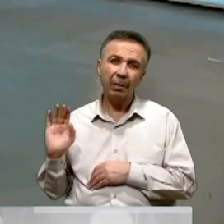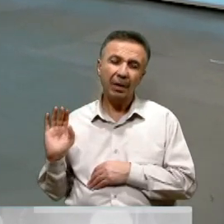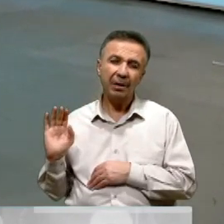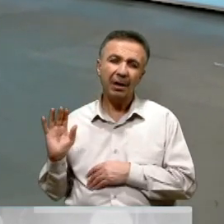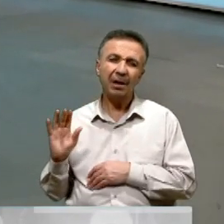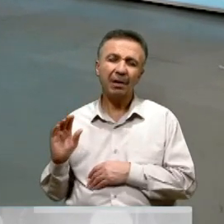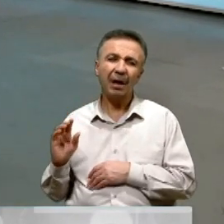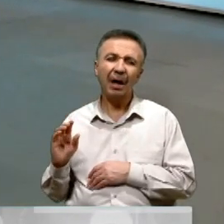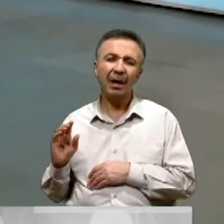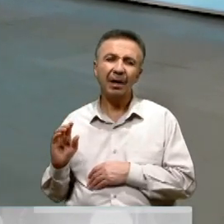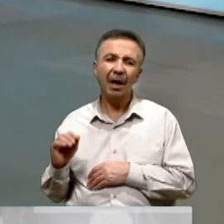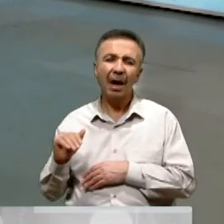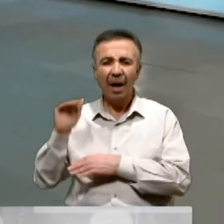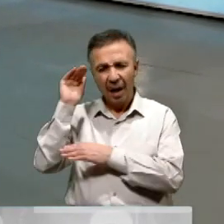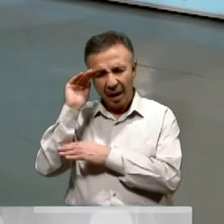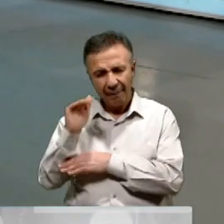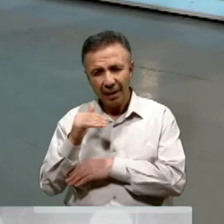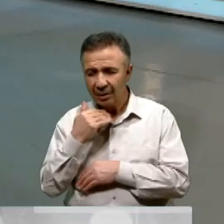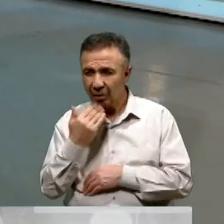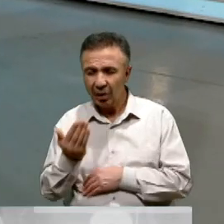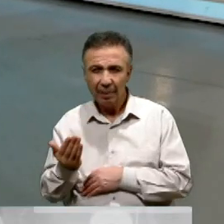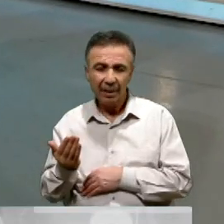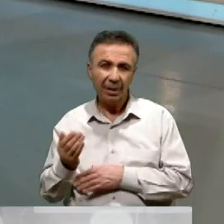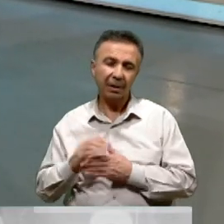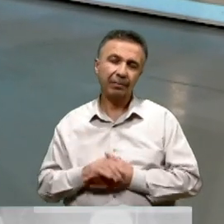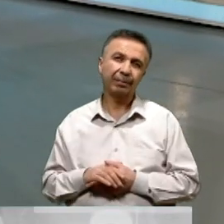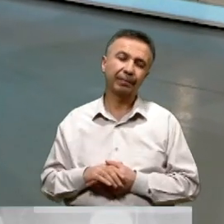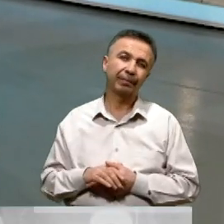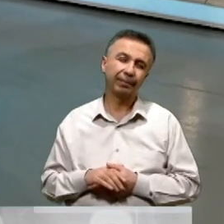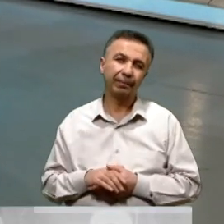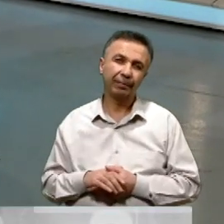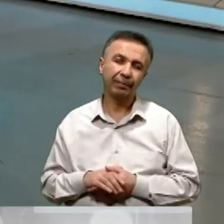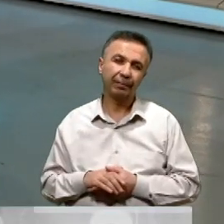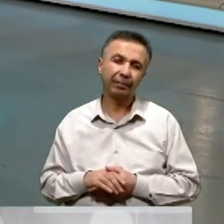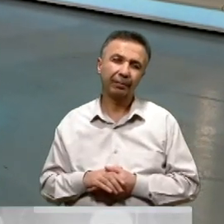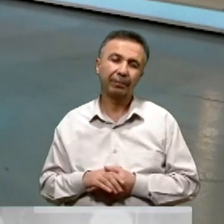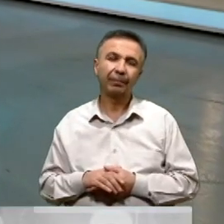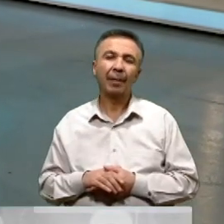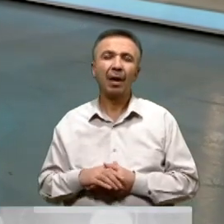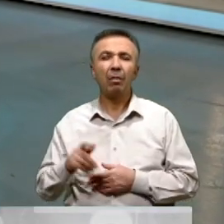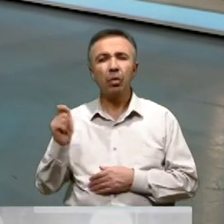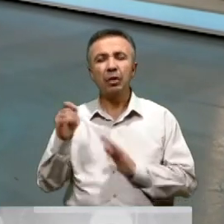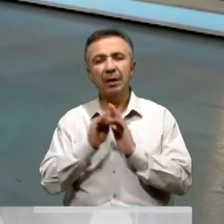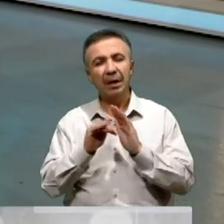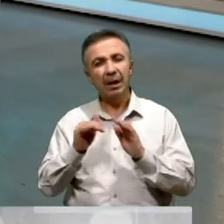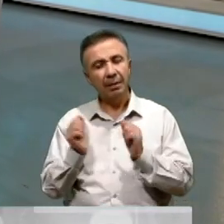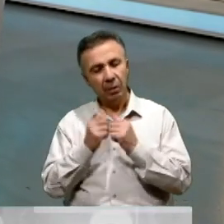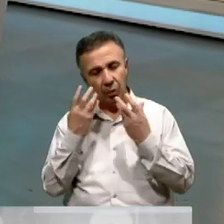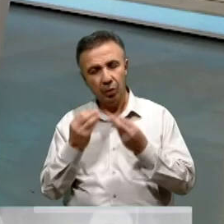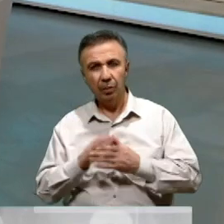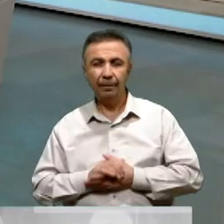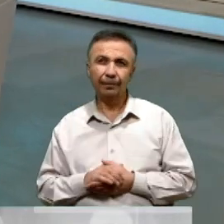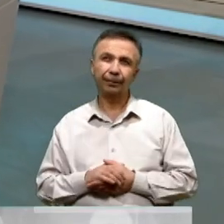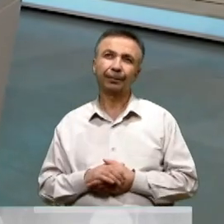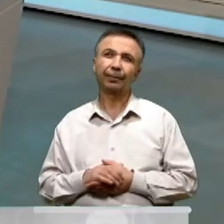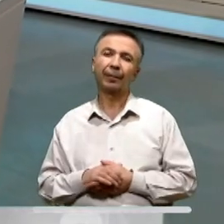batmış olmayacak. Yani zekat batak da olmayacak. Batak da olmayacak. Evet. Peki. Bu şartlarla birlikte olur. Peki hocam.